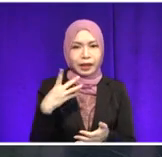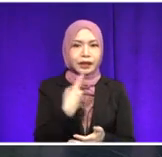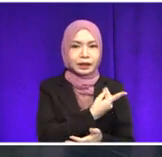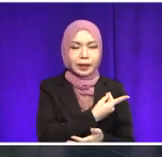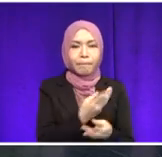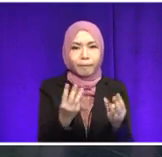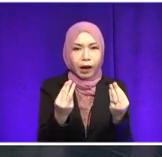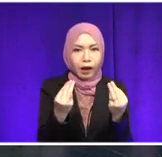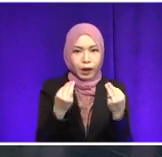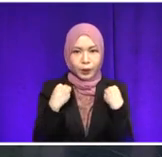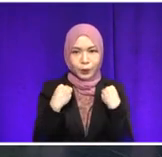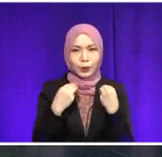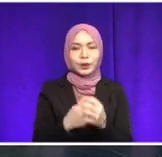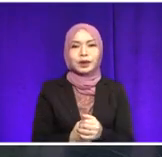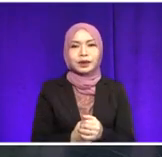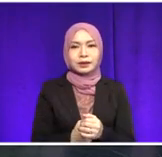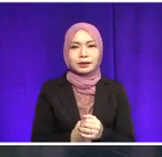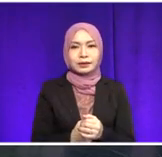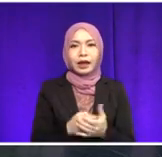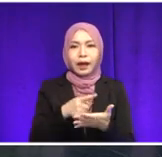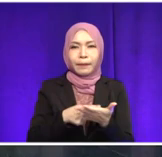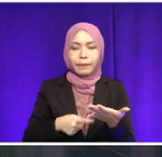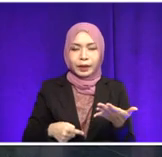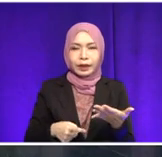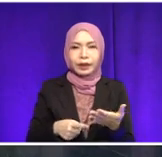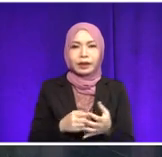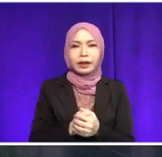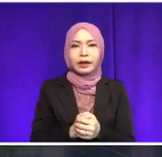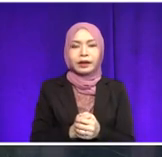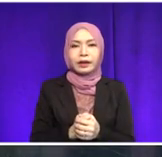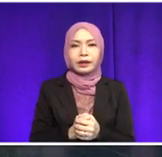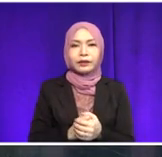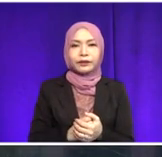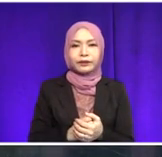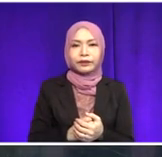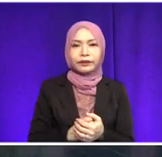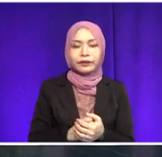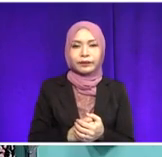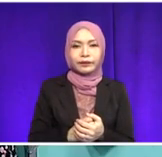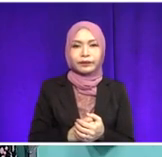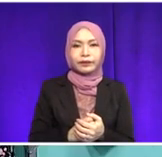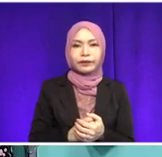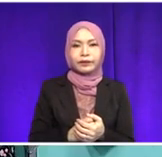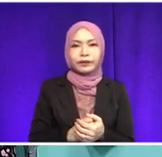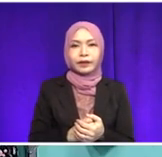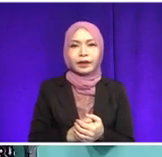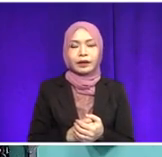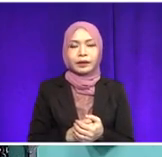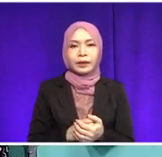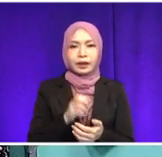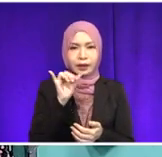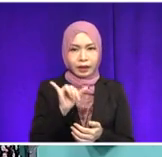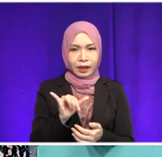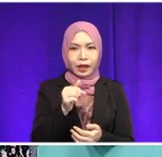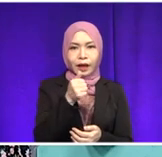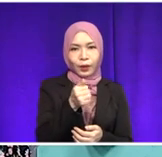lagi apa faktur yang tak sampai tadi tuh maksudnya mungkin dari segi warnanya tak berapa